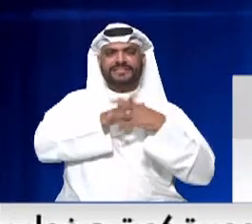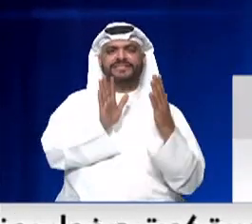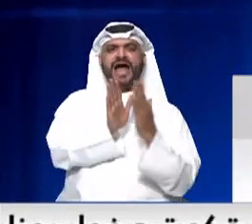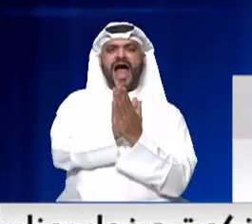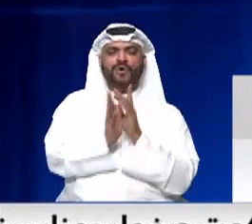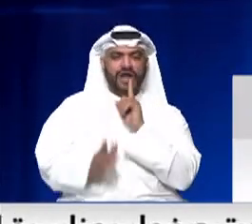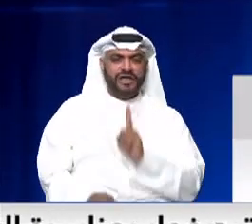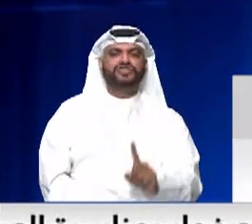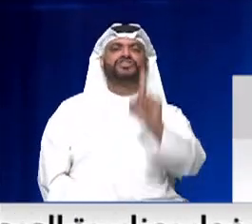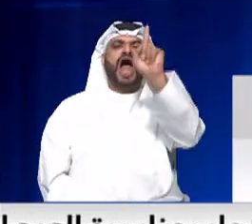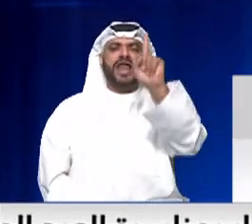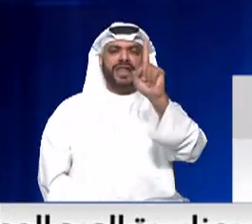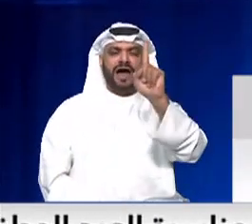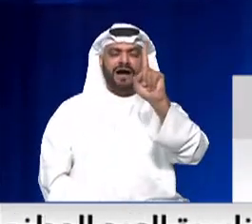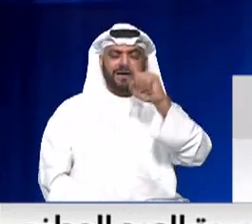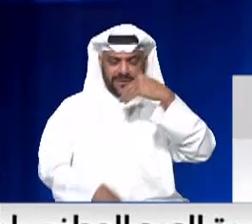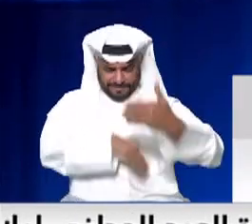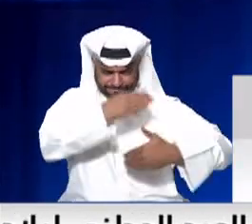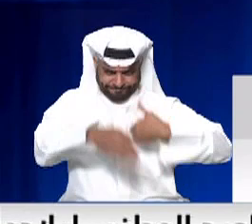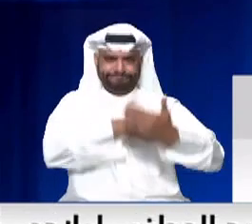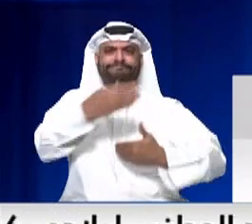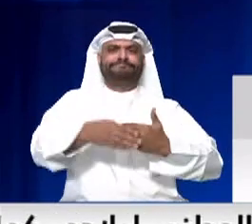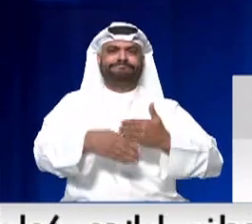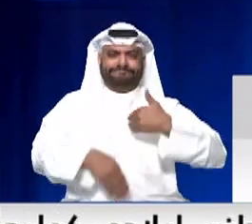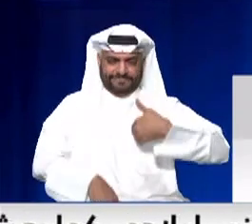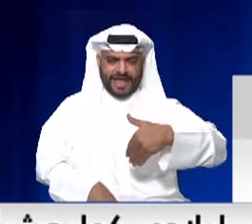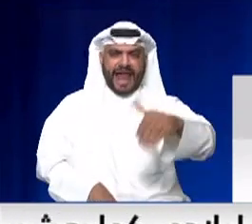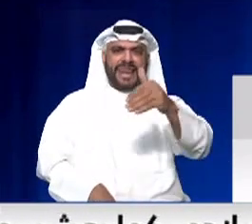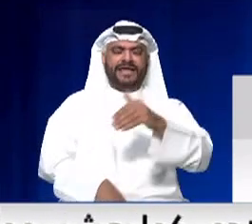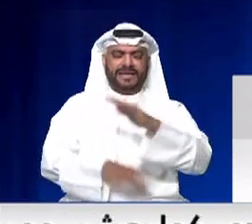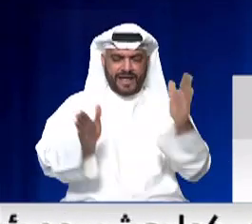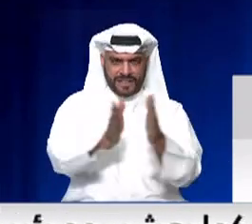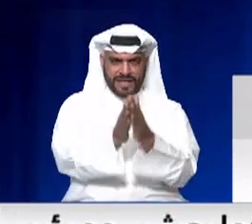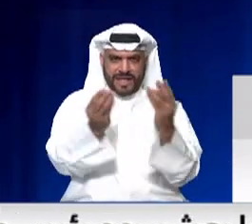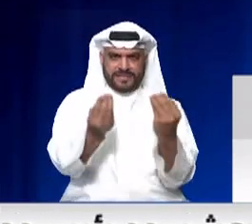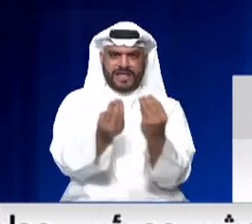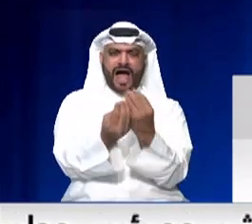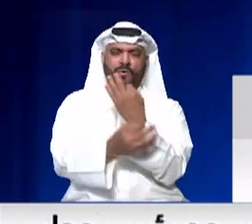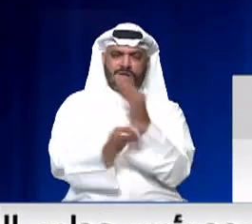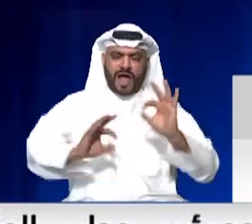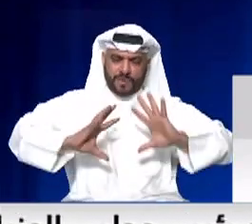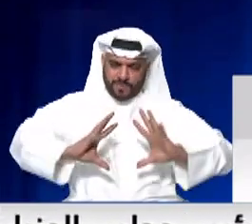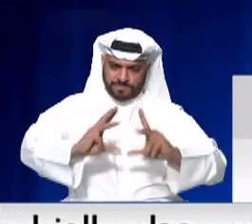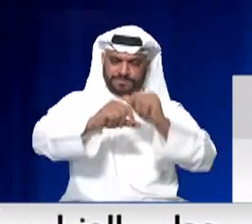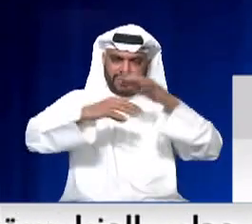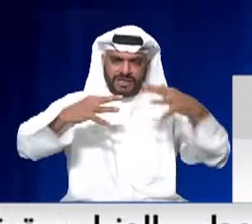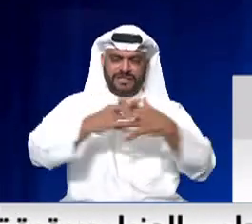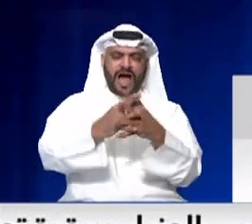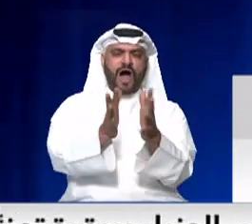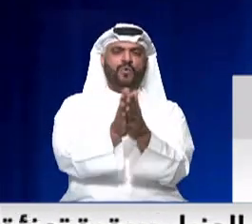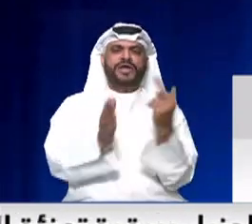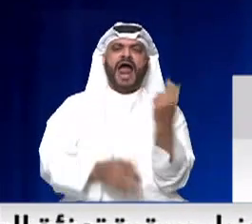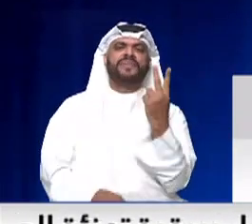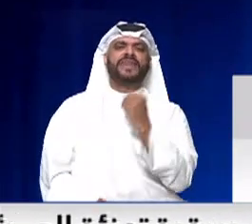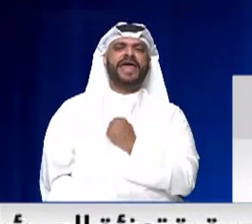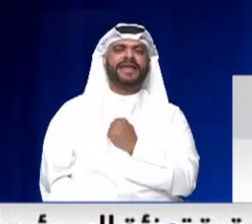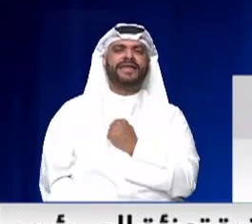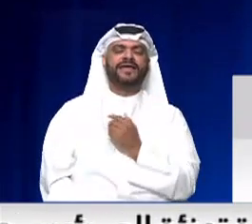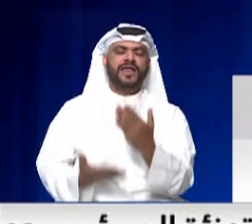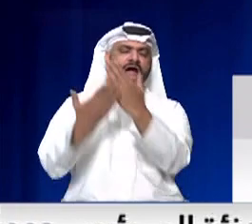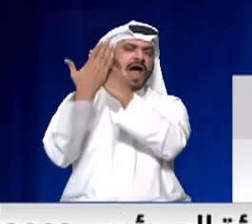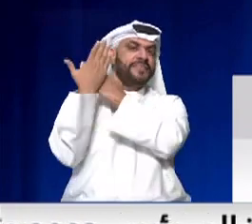المقبلة العديد من الإنجازات والعمل المثمر بين السلطتين لمزيد من التعاون والشراكة في تحمل